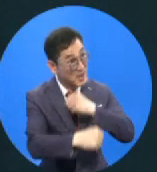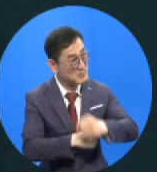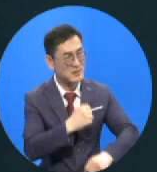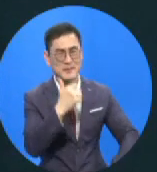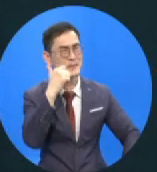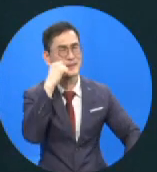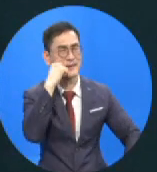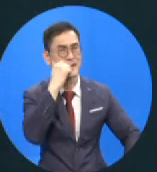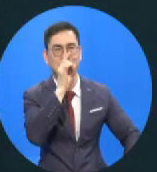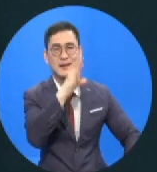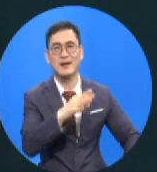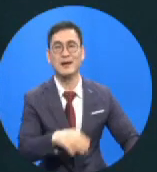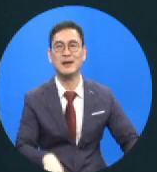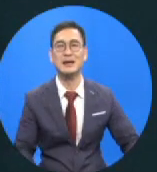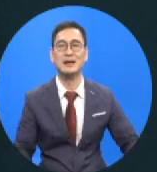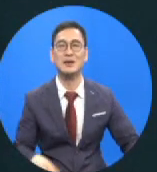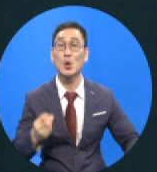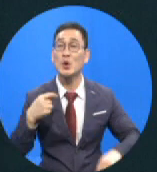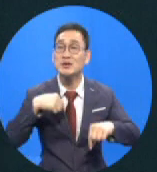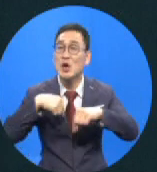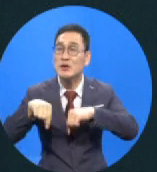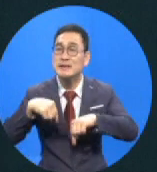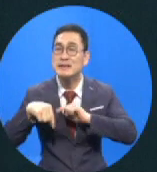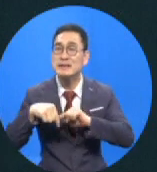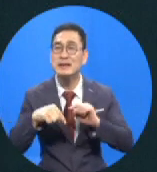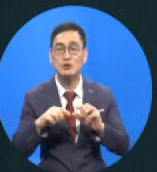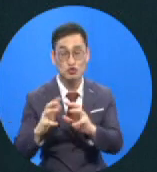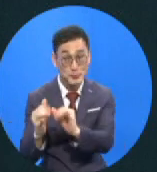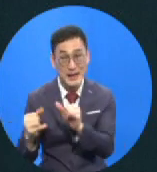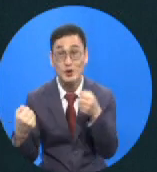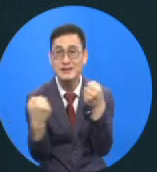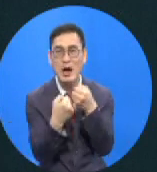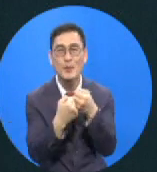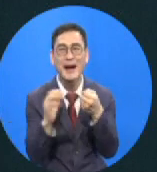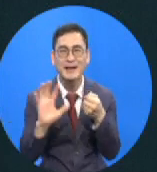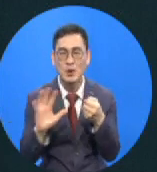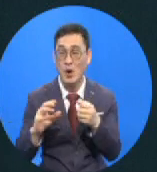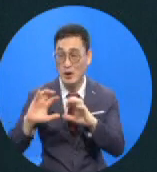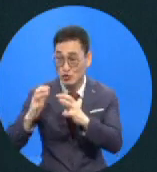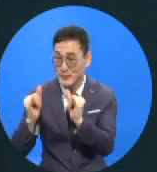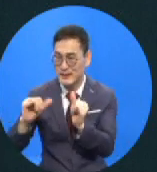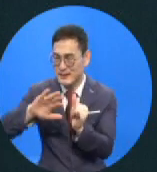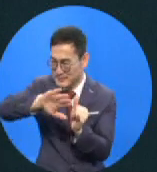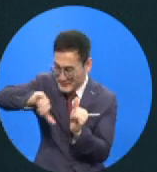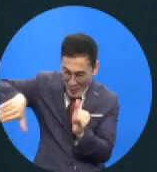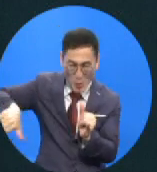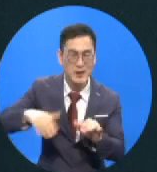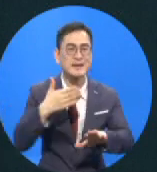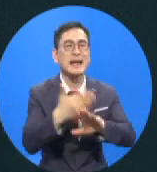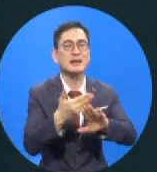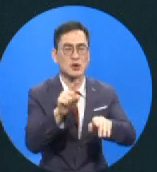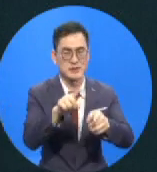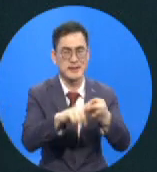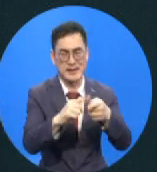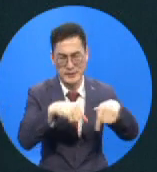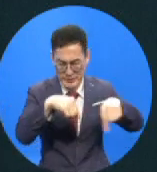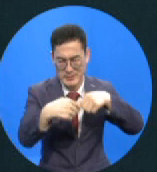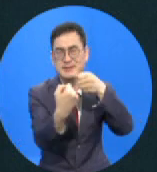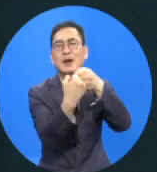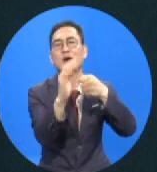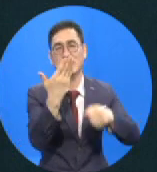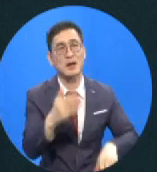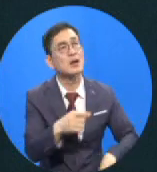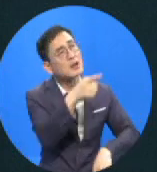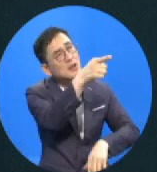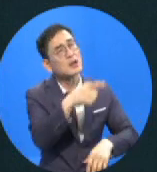정치란 백성과 에 싸움이 아닌 백성을 뺀 세상 나머지 것들과의 싸움인가 폐하께서 작금에 이르러 무엇과 싸우고